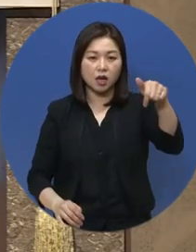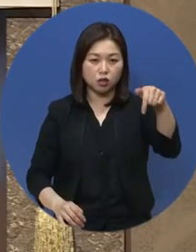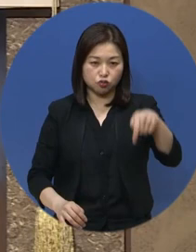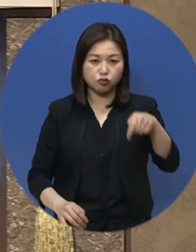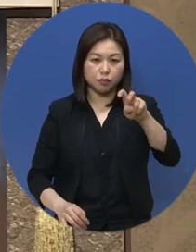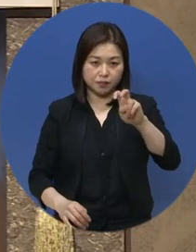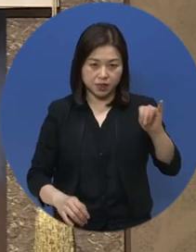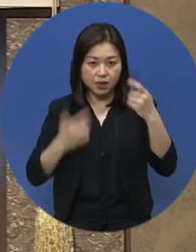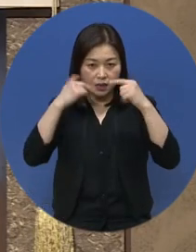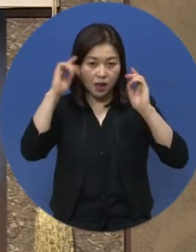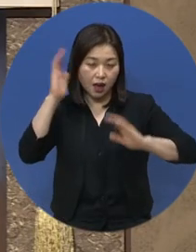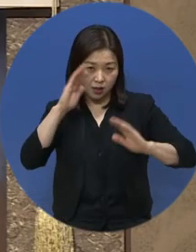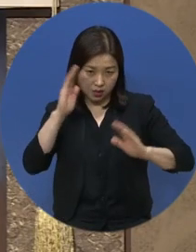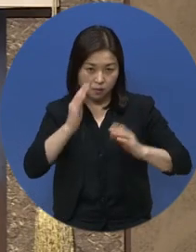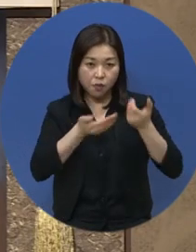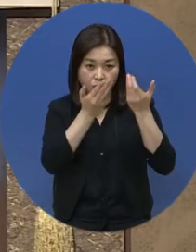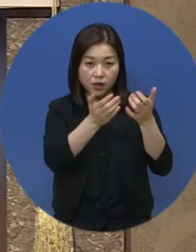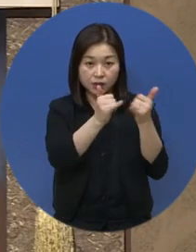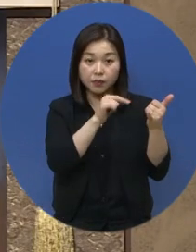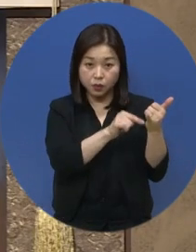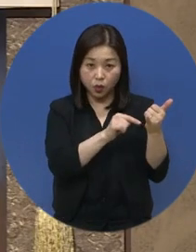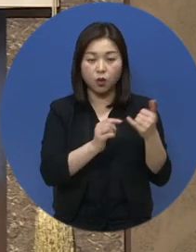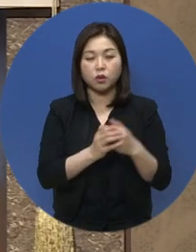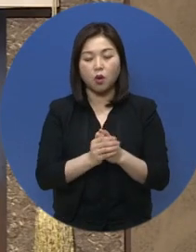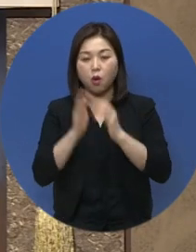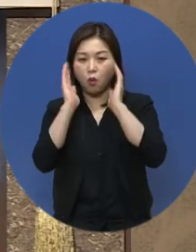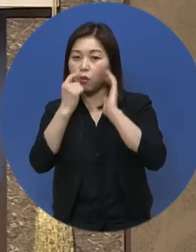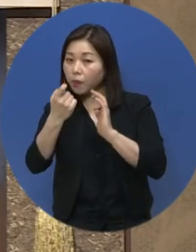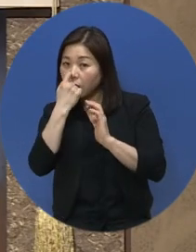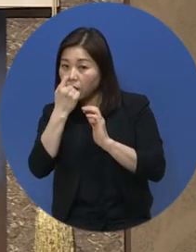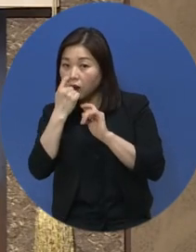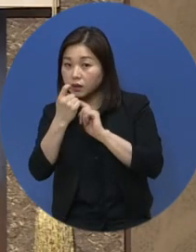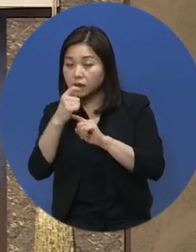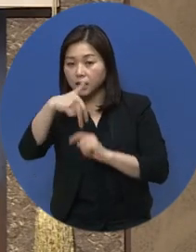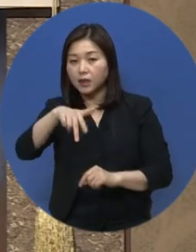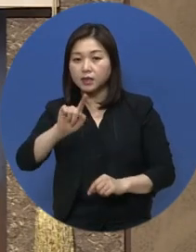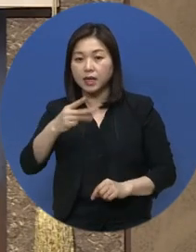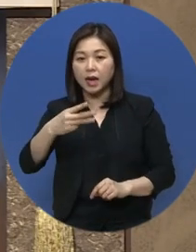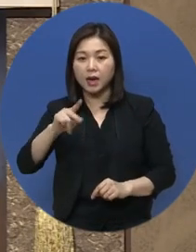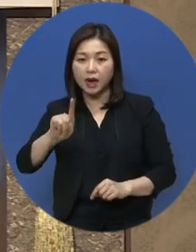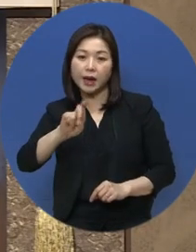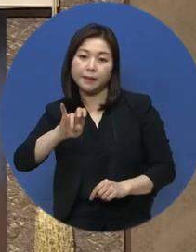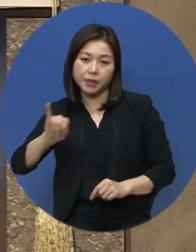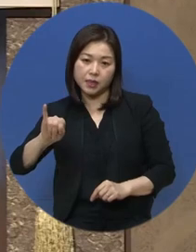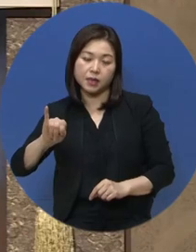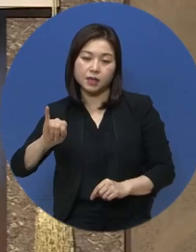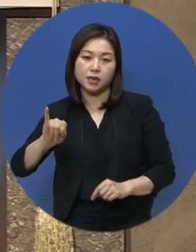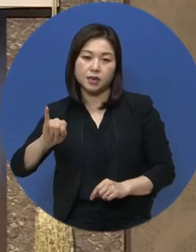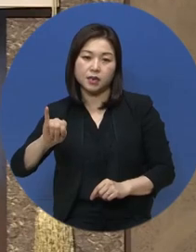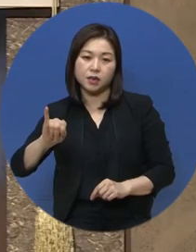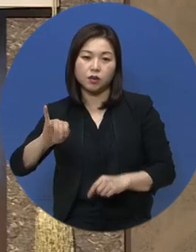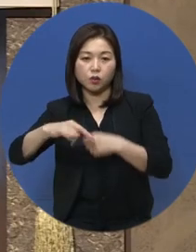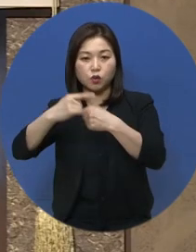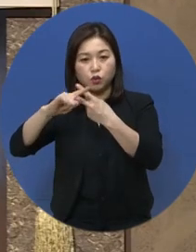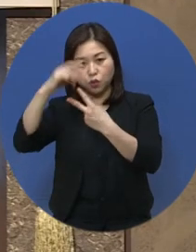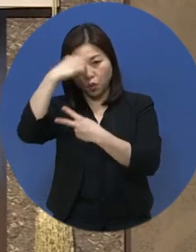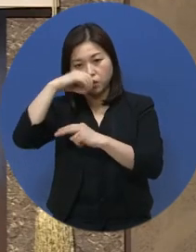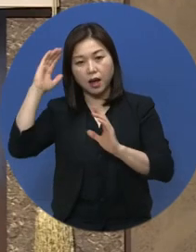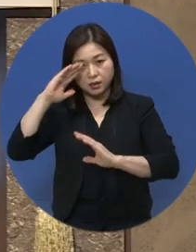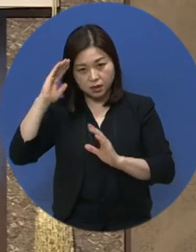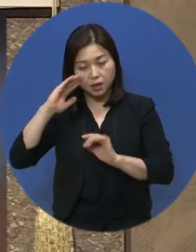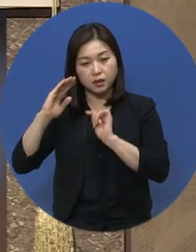네. 가꾸미들과 또 학습을 받는 아이들을 자람이라고 얘기를 해요. 네. 네, 초중고등학생들인데